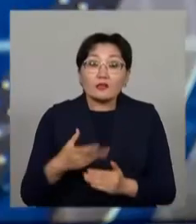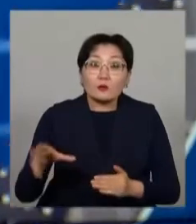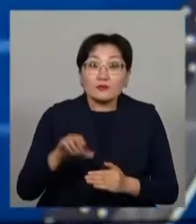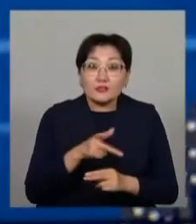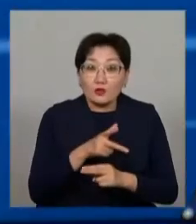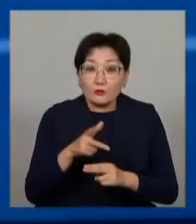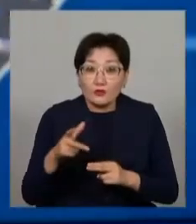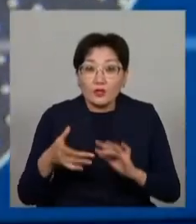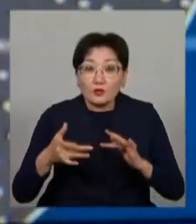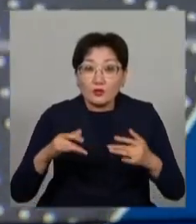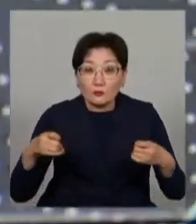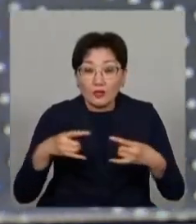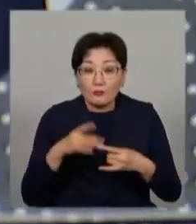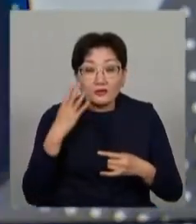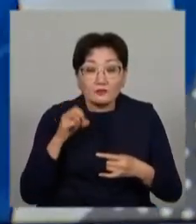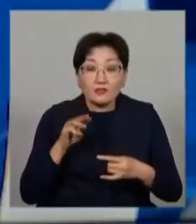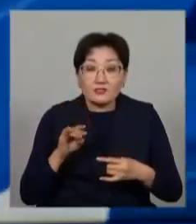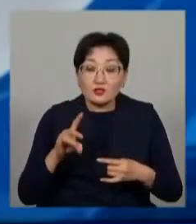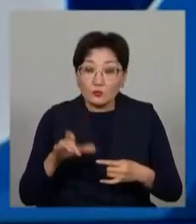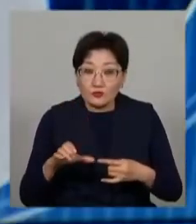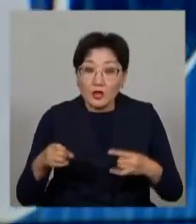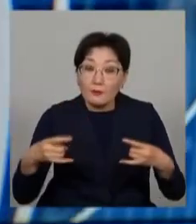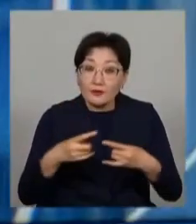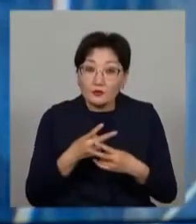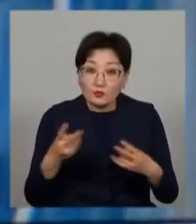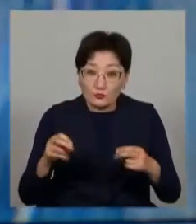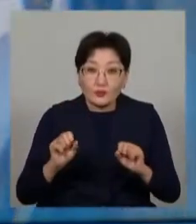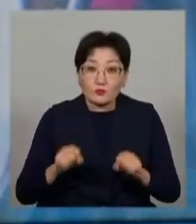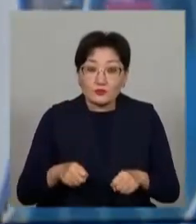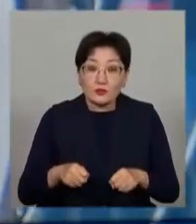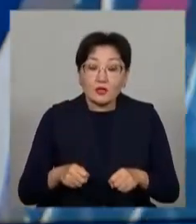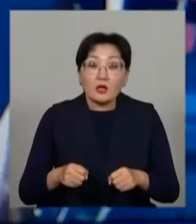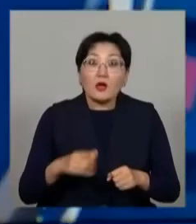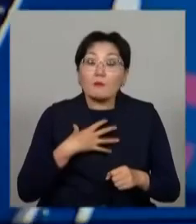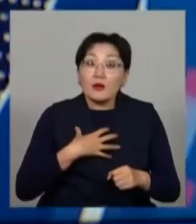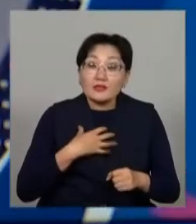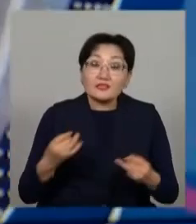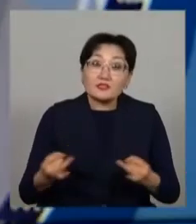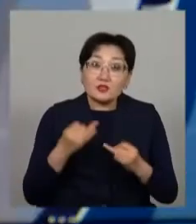барлық материалдарды YouTube арнасындағы Алматы ТВ News парақшасынан таба аласыздар. Ең